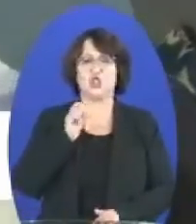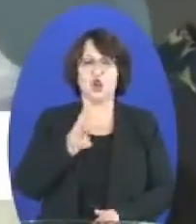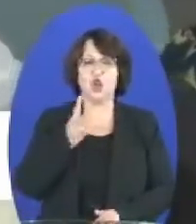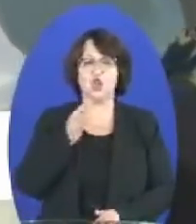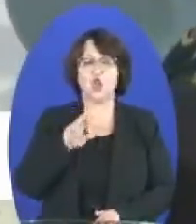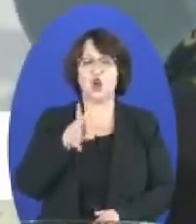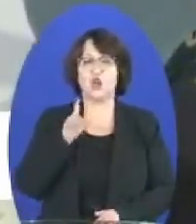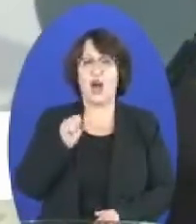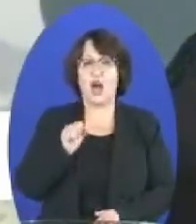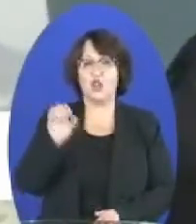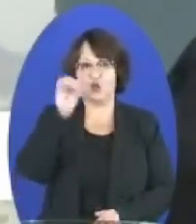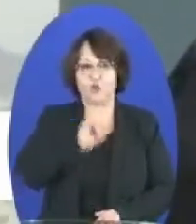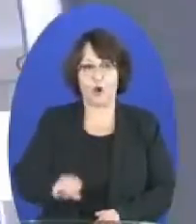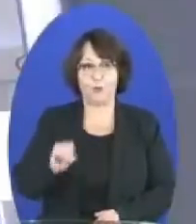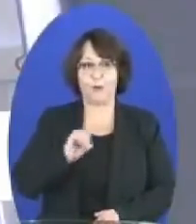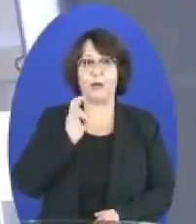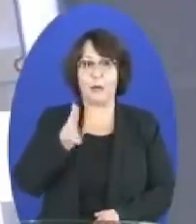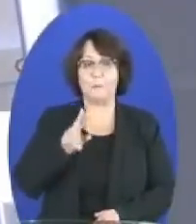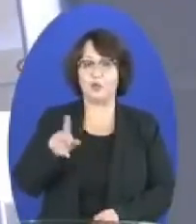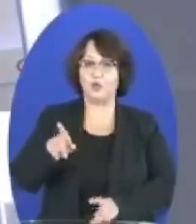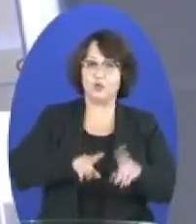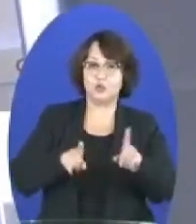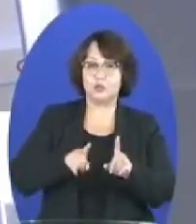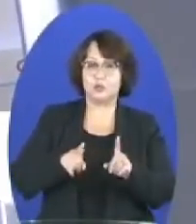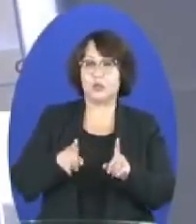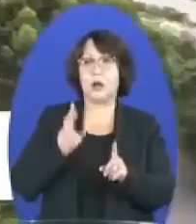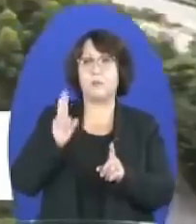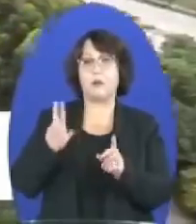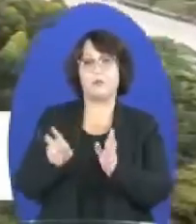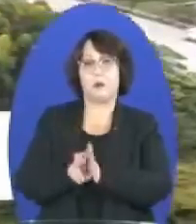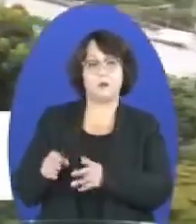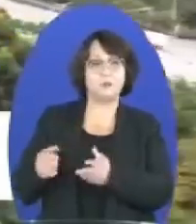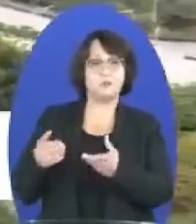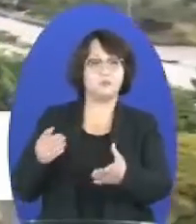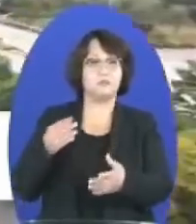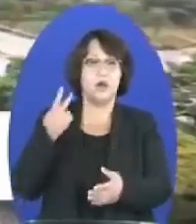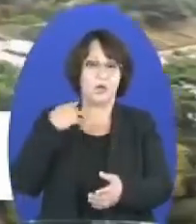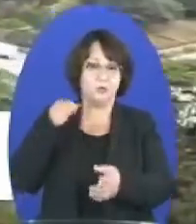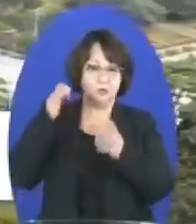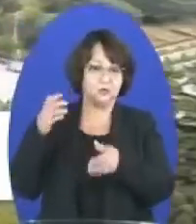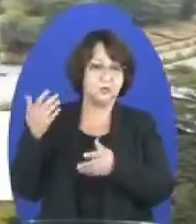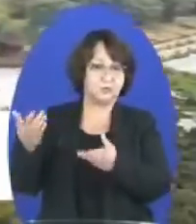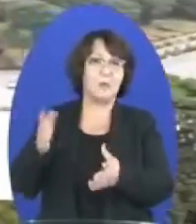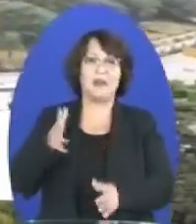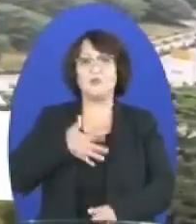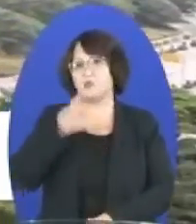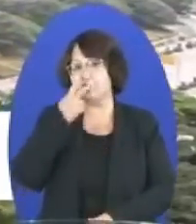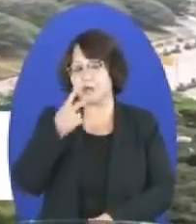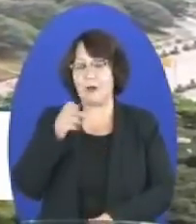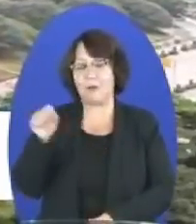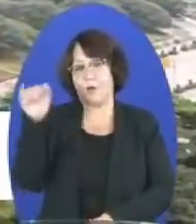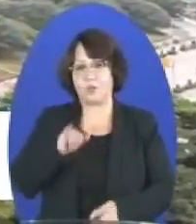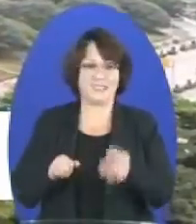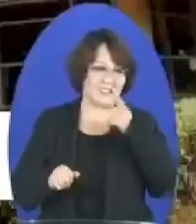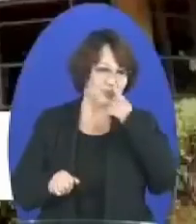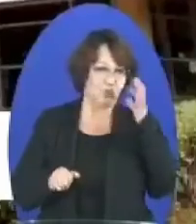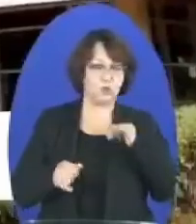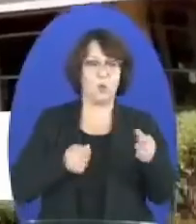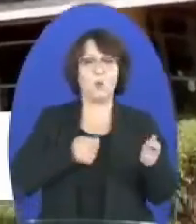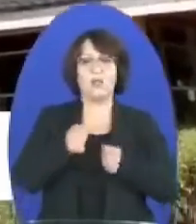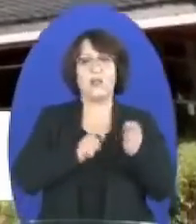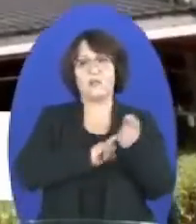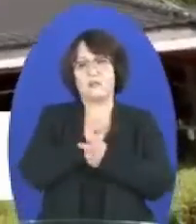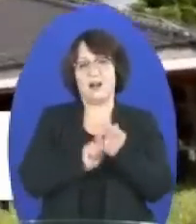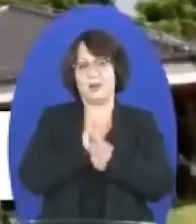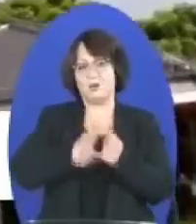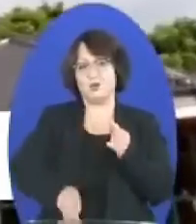зээлд өрсөлдөгч компаниудад боломж олгож магадгүй гэж шинжээчд үзэж байна. Америк хятадын худалдааны маргаанаас гадна сүүлийн үед